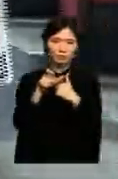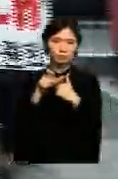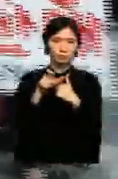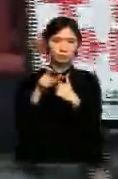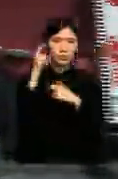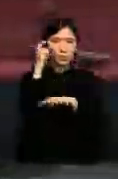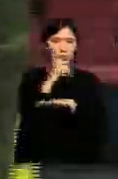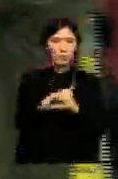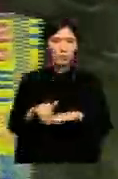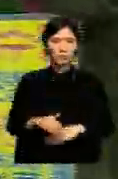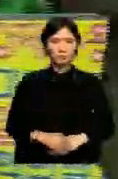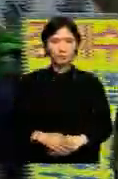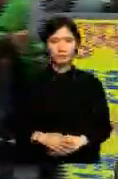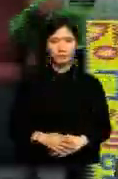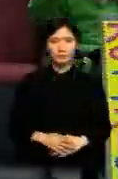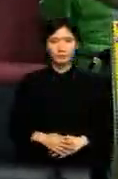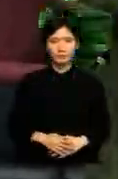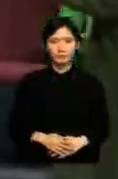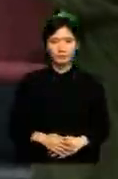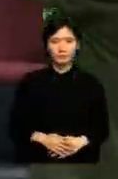소울 경기케이블 팀이 양재 정입니다